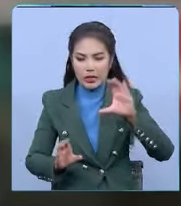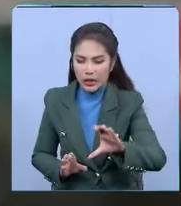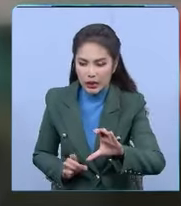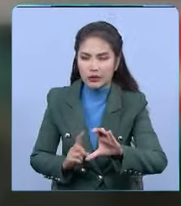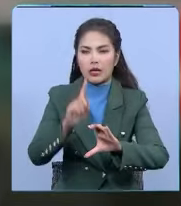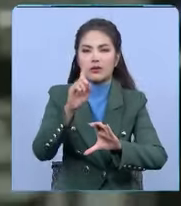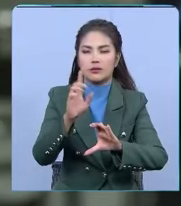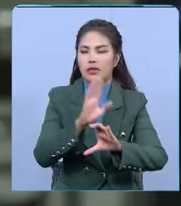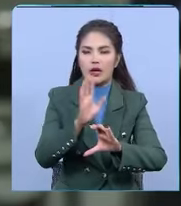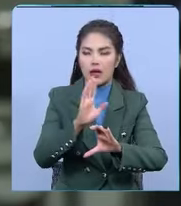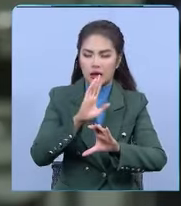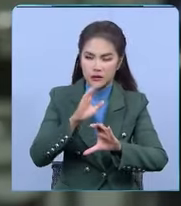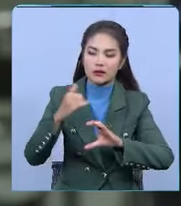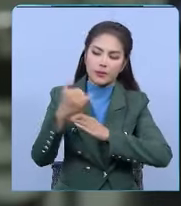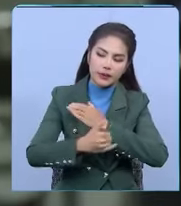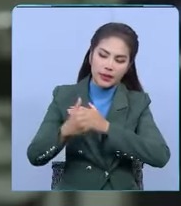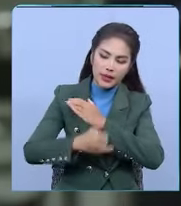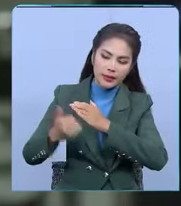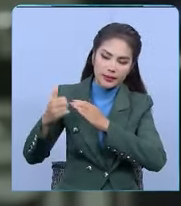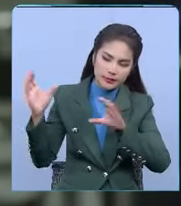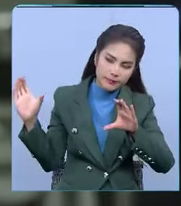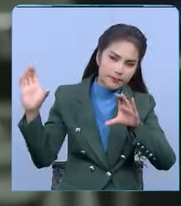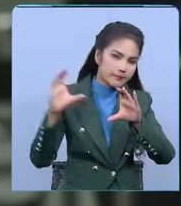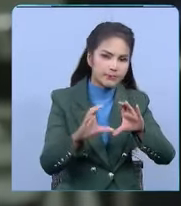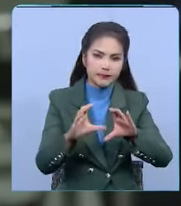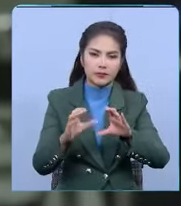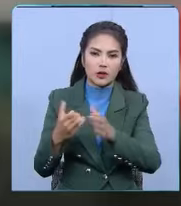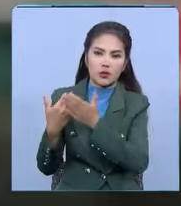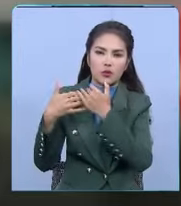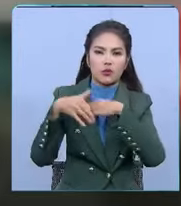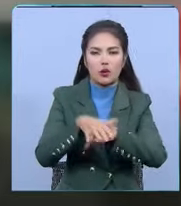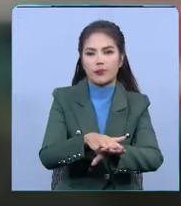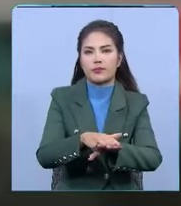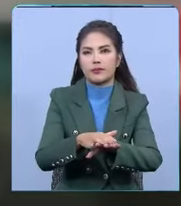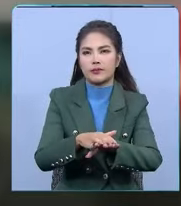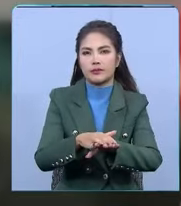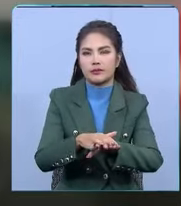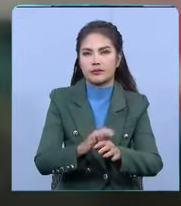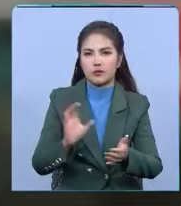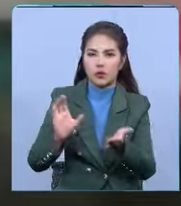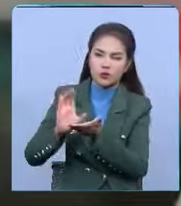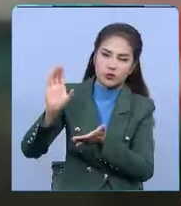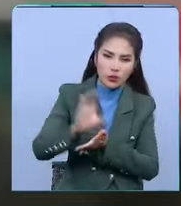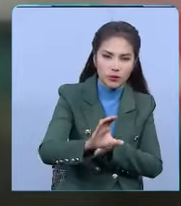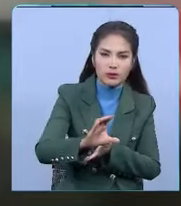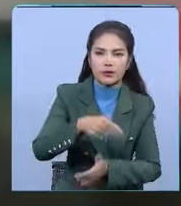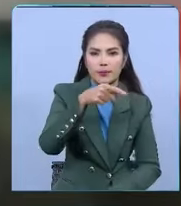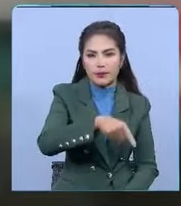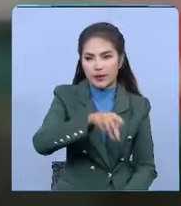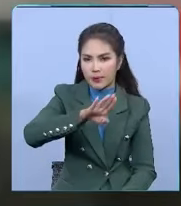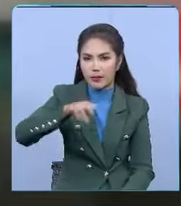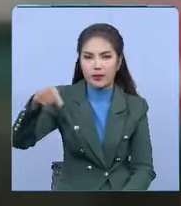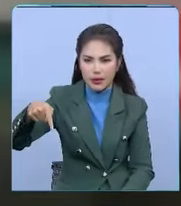าณของแผ่นดินมันไม่มีทางครับเราต้องให้ใช้ระบบ PPP มานะครับว่าเราจะ